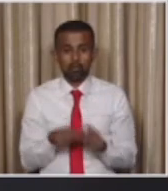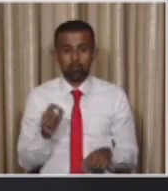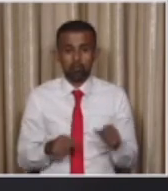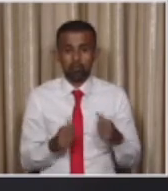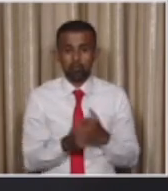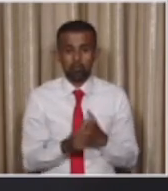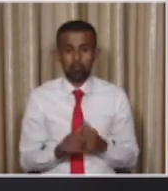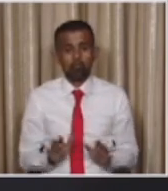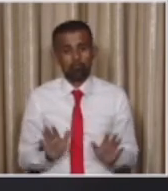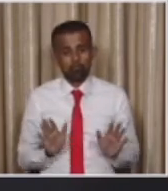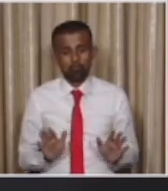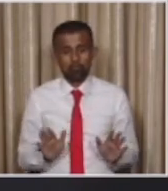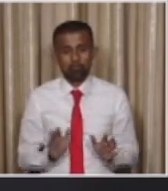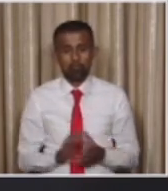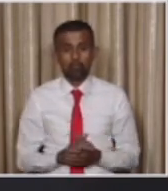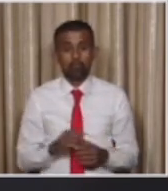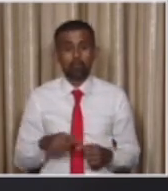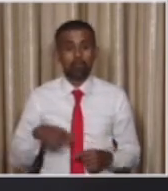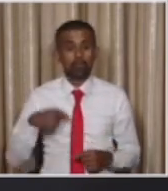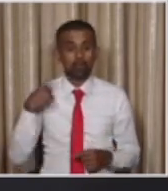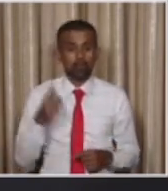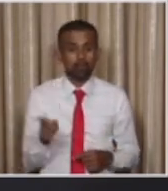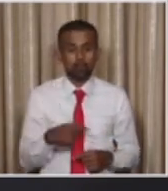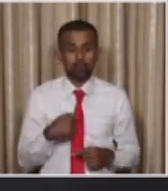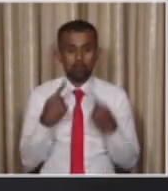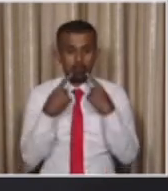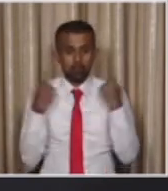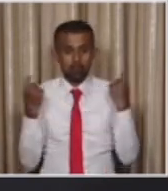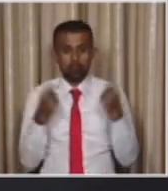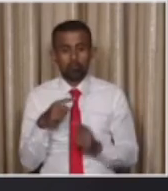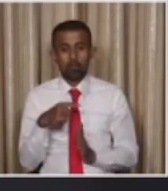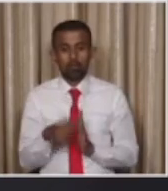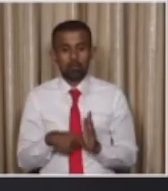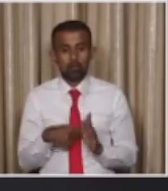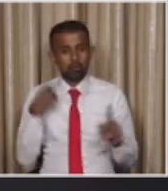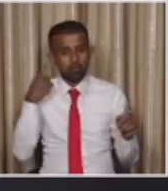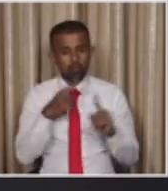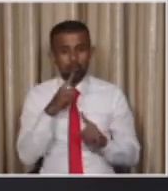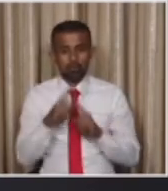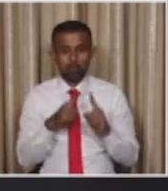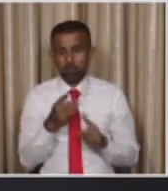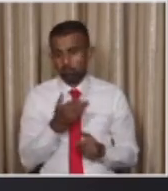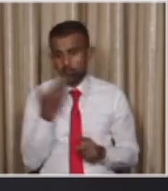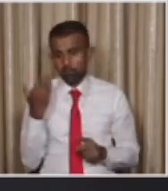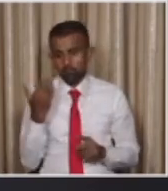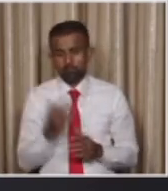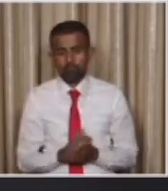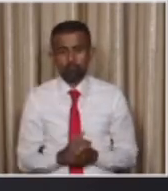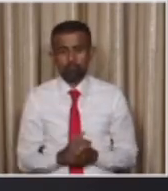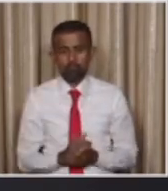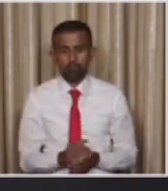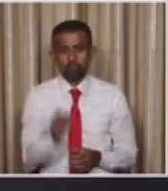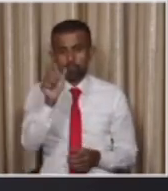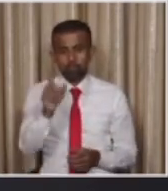වුණොත් පමණයි හෙට දවසේ අපිට අභිමානවත් ශ්‍රී ලංකාව ගැන කතා කරන්නට පුළුවන් වෙන්නේ. ඒක